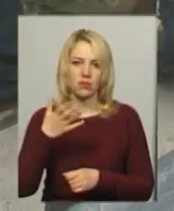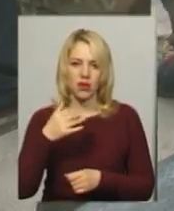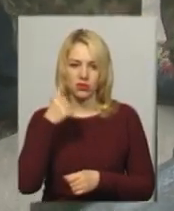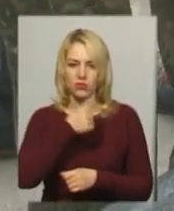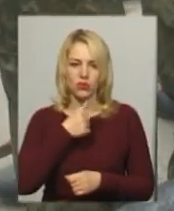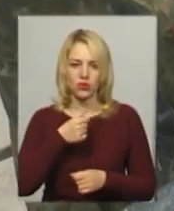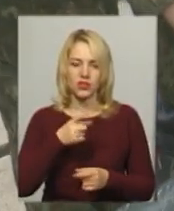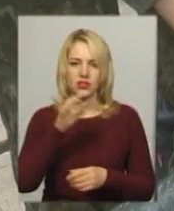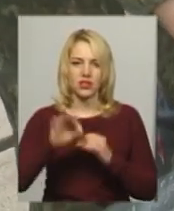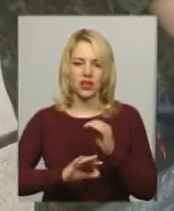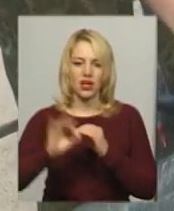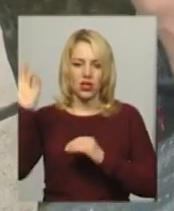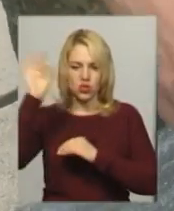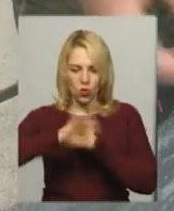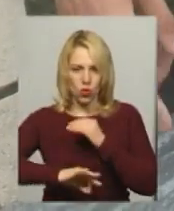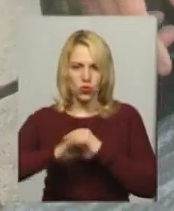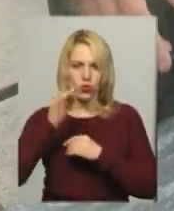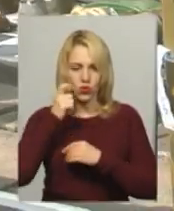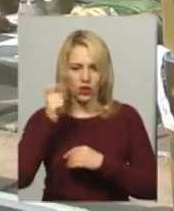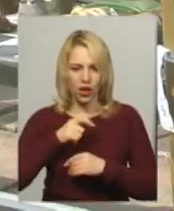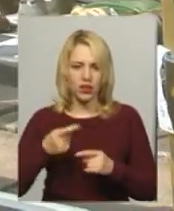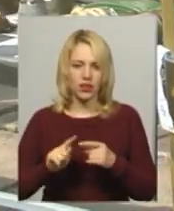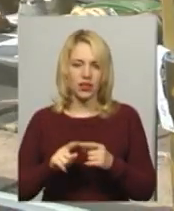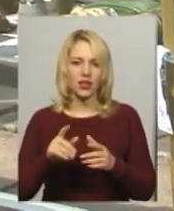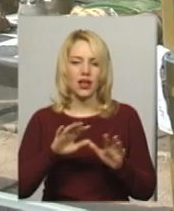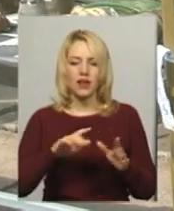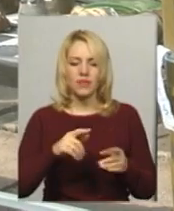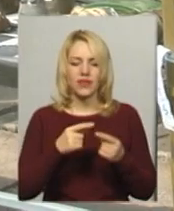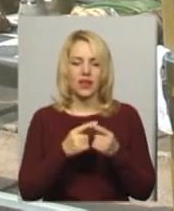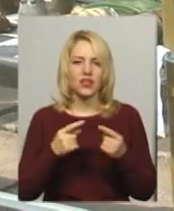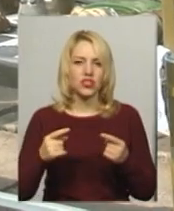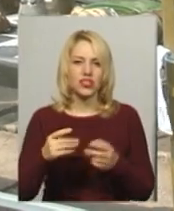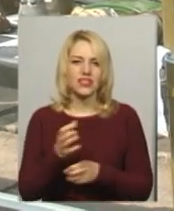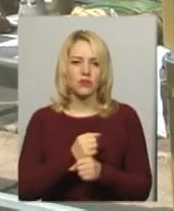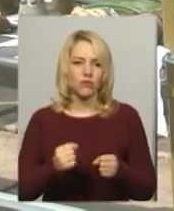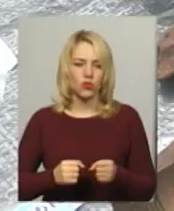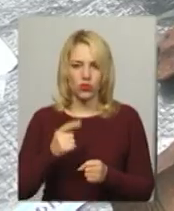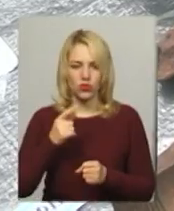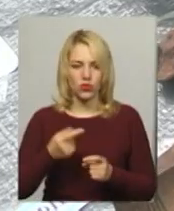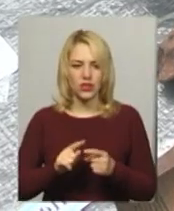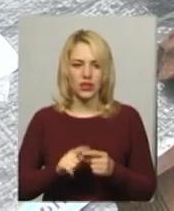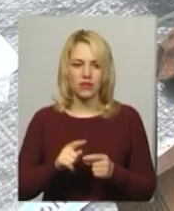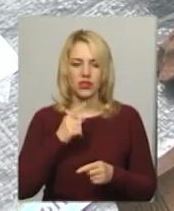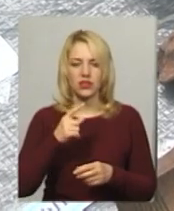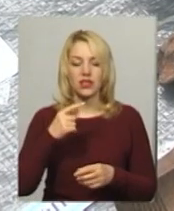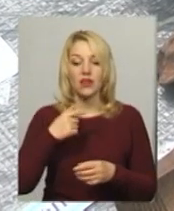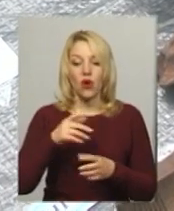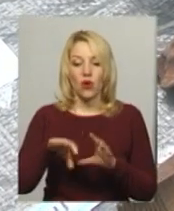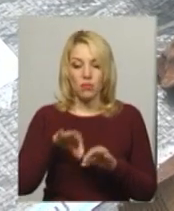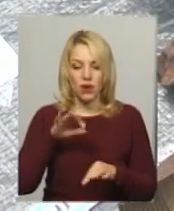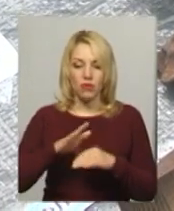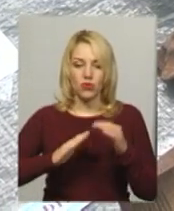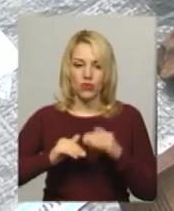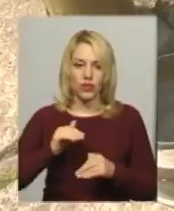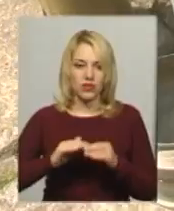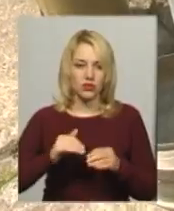сходу України рештки бойової зброї. Хлопець навчається в університеті. Він каже, свідомо не обирав професію військового, бо, зізнається, досі